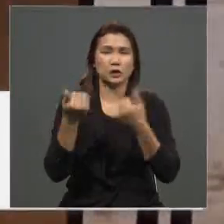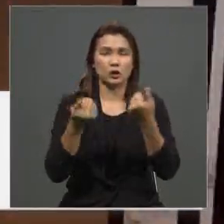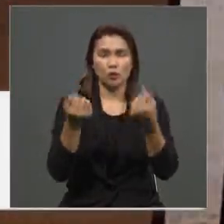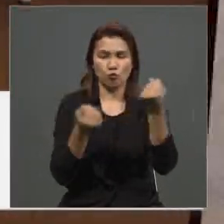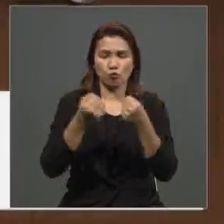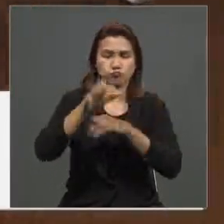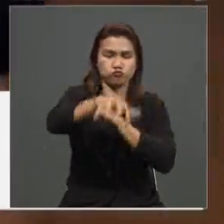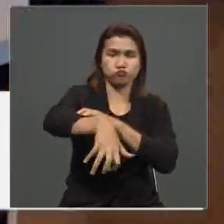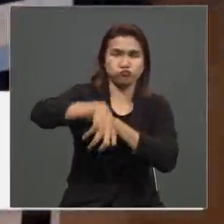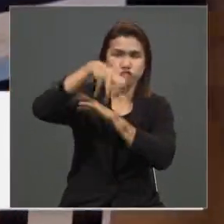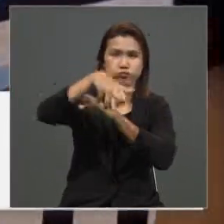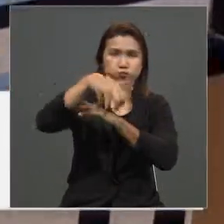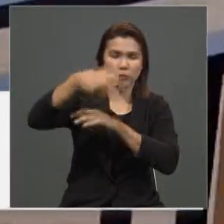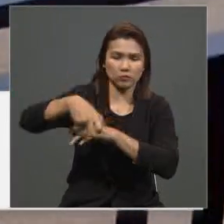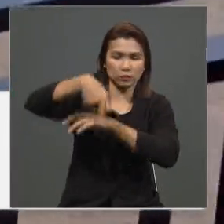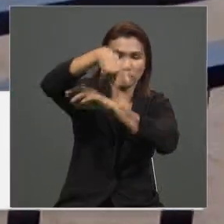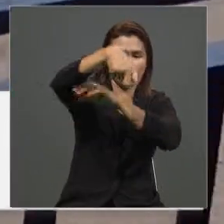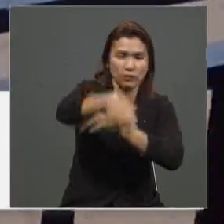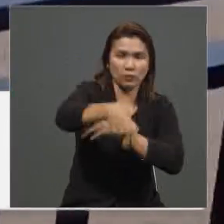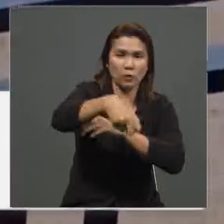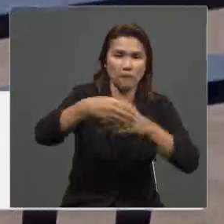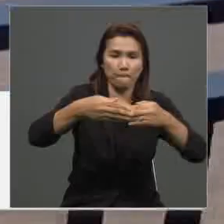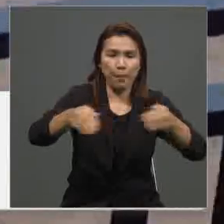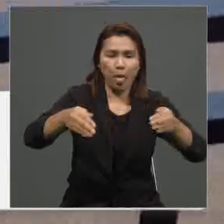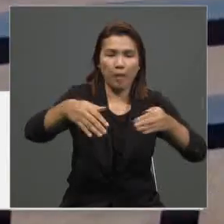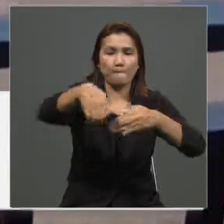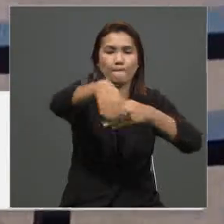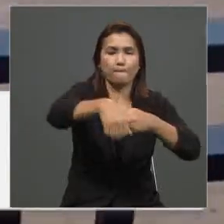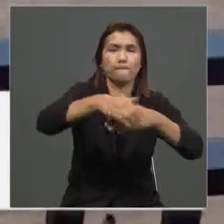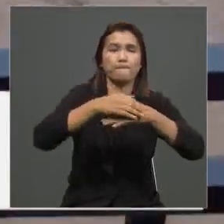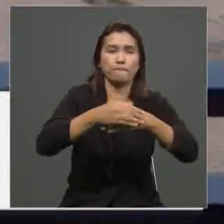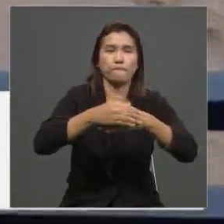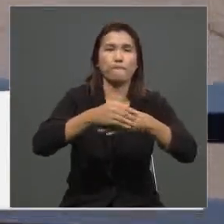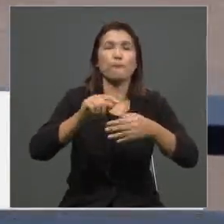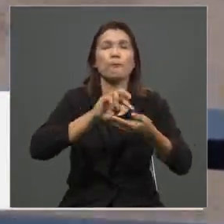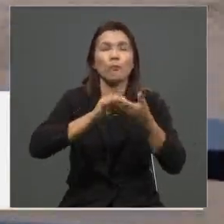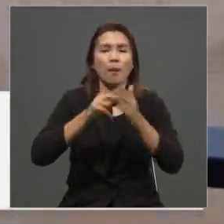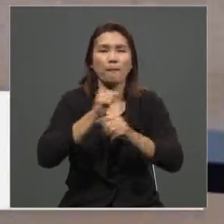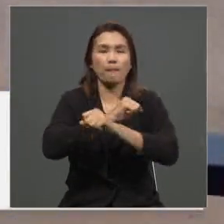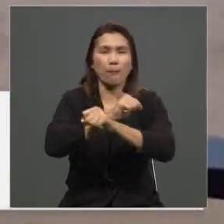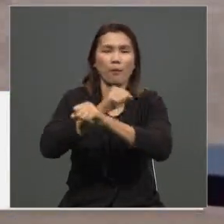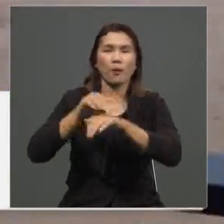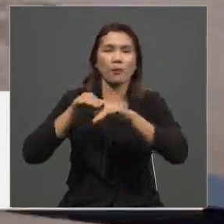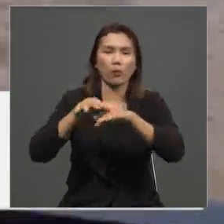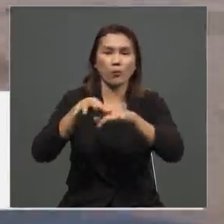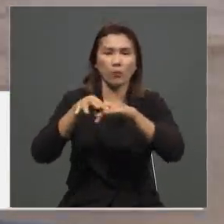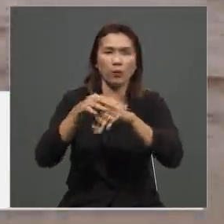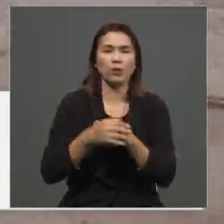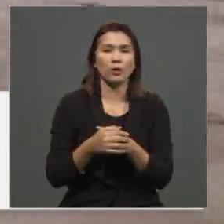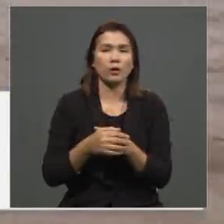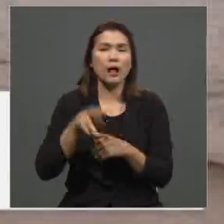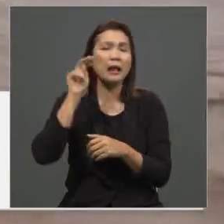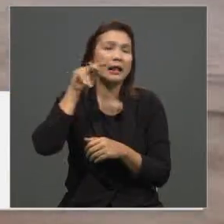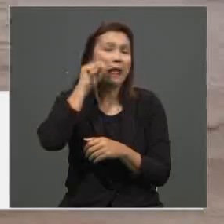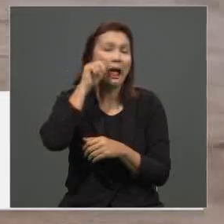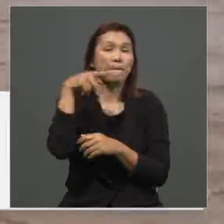แล้วก็ถุงบิ๊กแบ็คค่ะมาวางอุดรอยรั่วเพื่อที่จะชะลอน้ำค่ะขณะที่น้ำป่าจากดอยโป่งพระบาทไหลลงมา